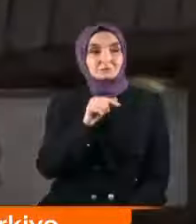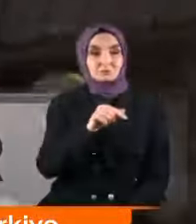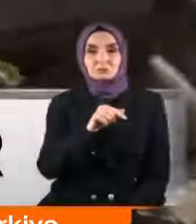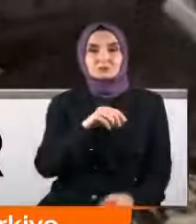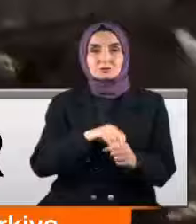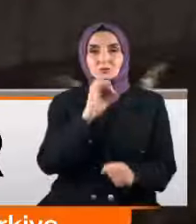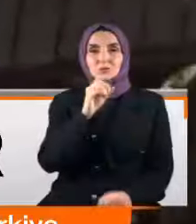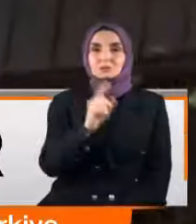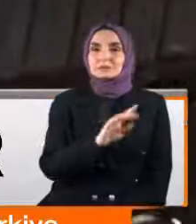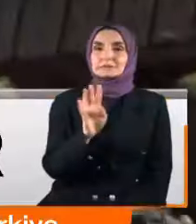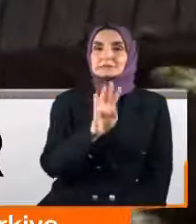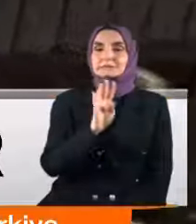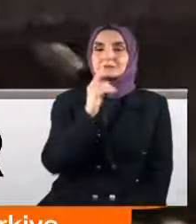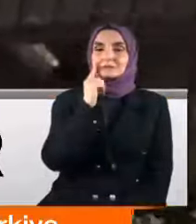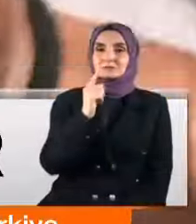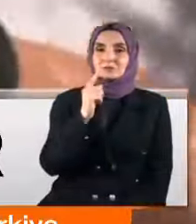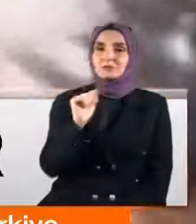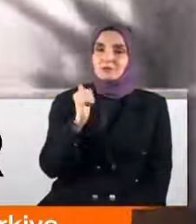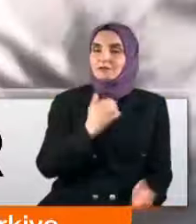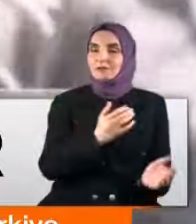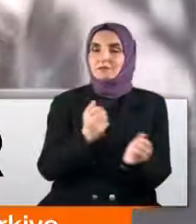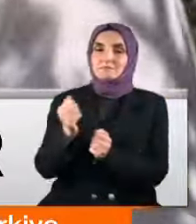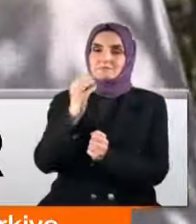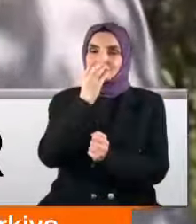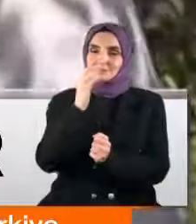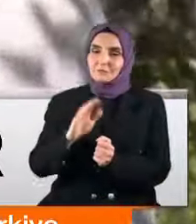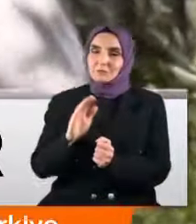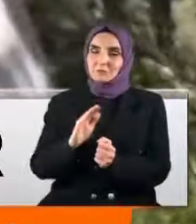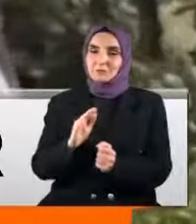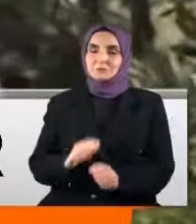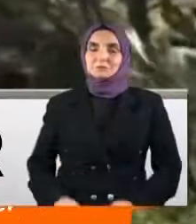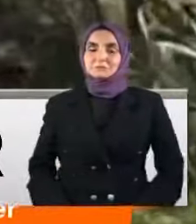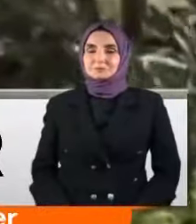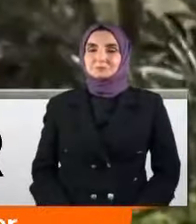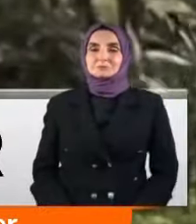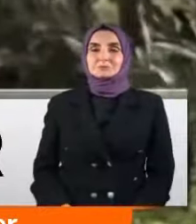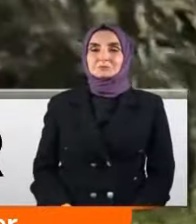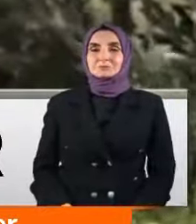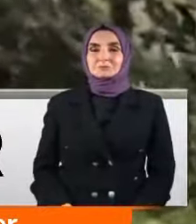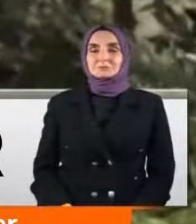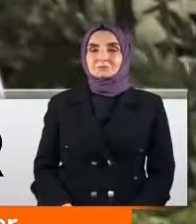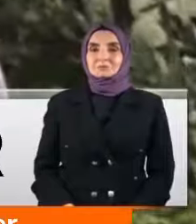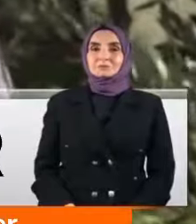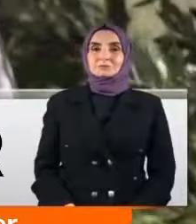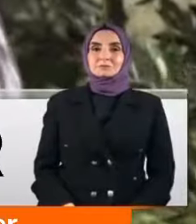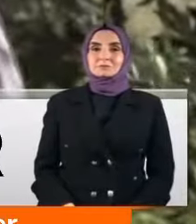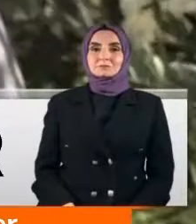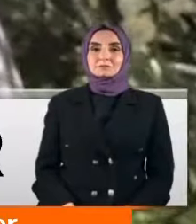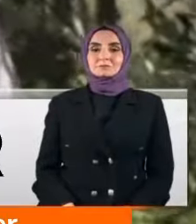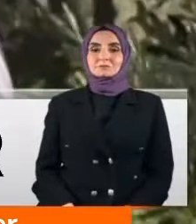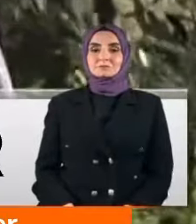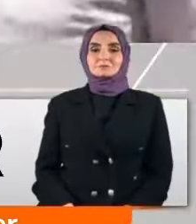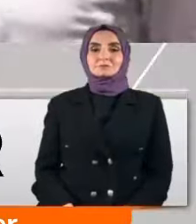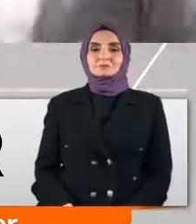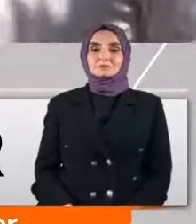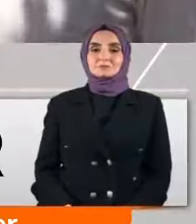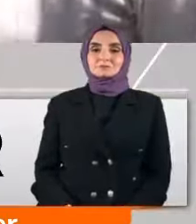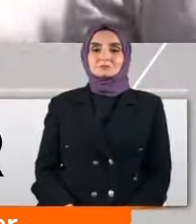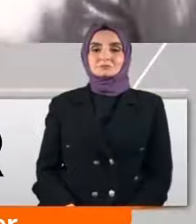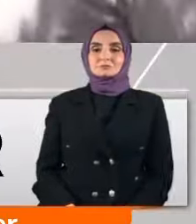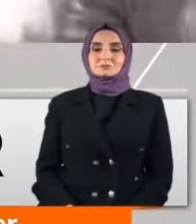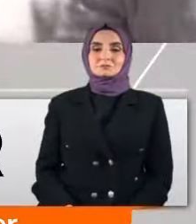altınların değer tespitini bekliyor aşağı yukarı Eee 5 gram 6 gram ağırlığındaydı her bir tanesi bende